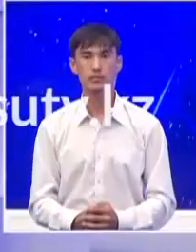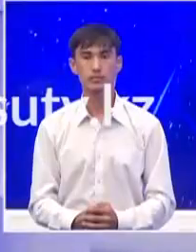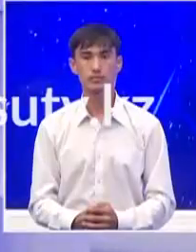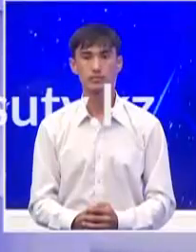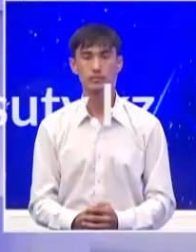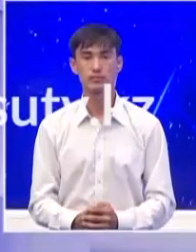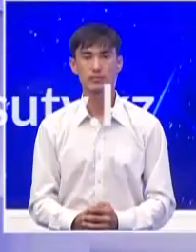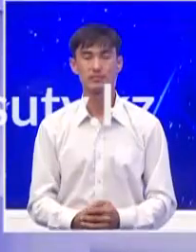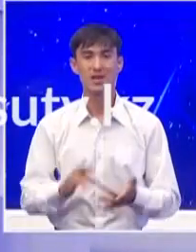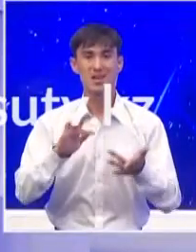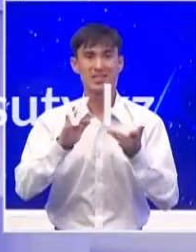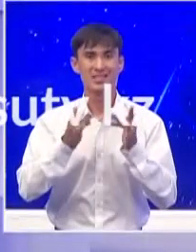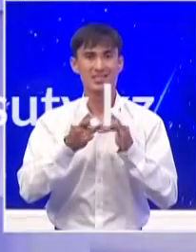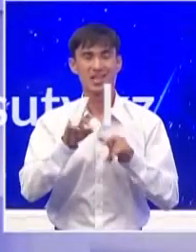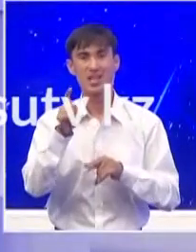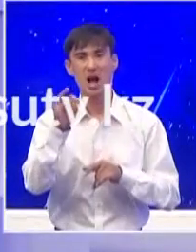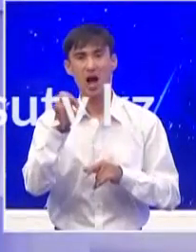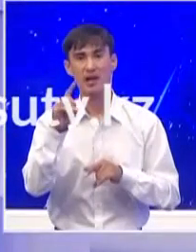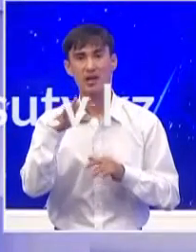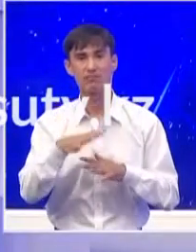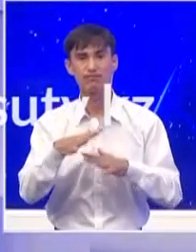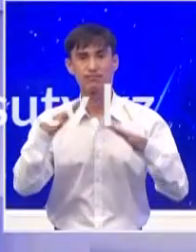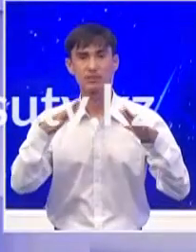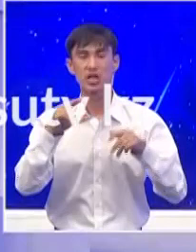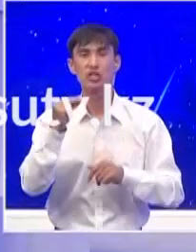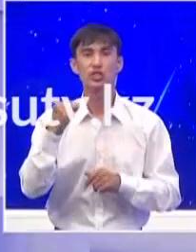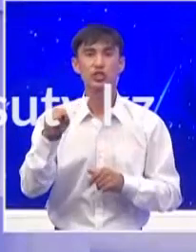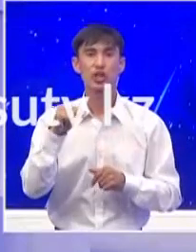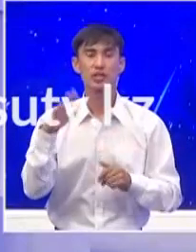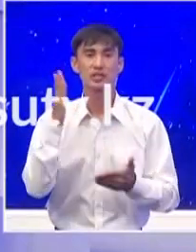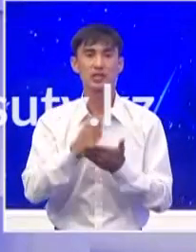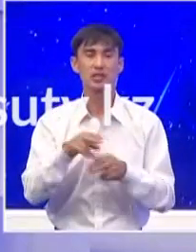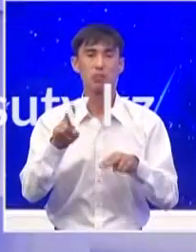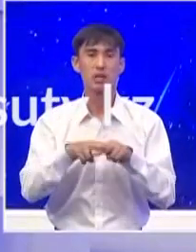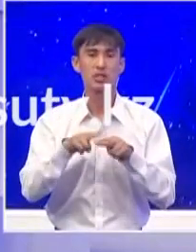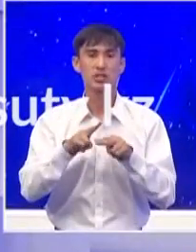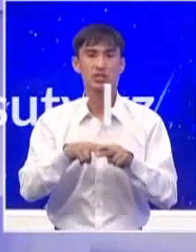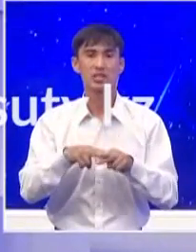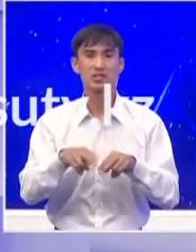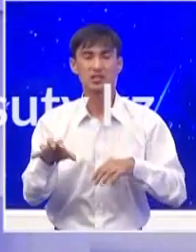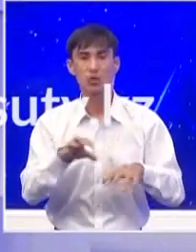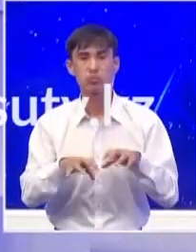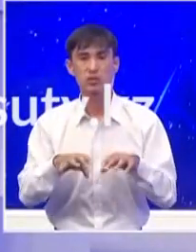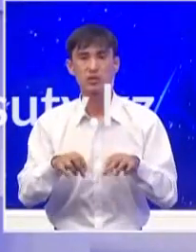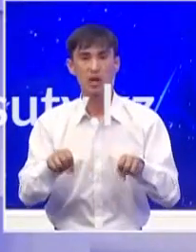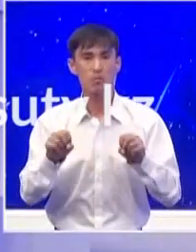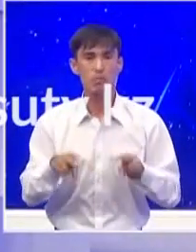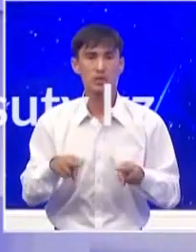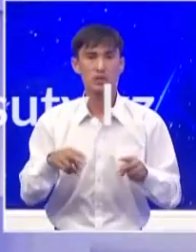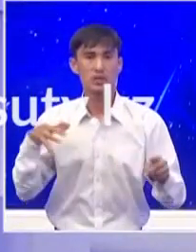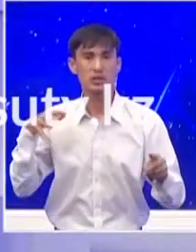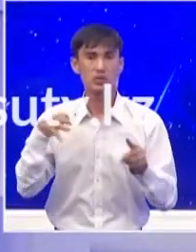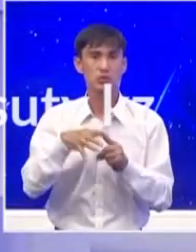все эти pedo meal этических хакеров орудуют в чехии так полицейские прозвали злоумышленников атакующих